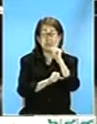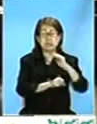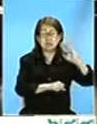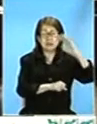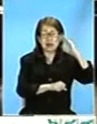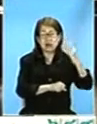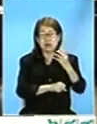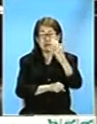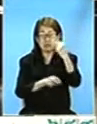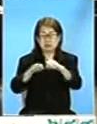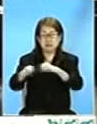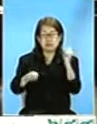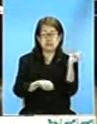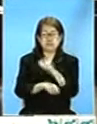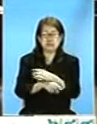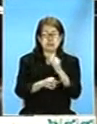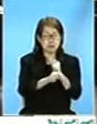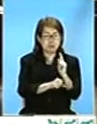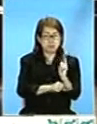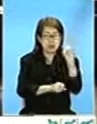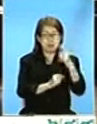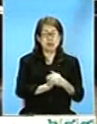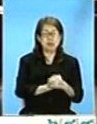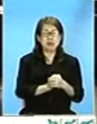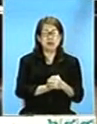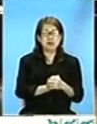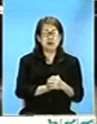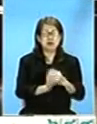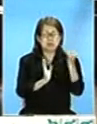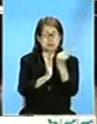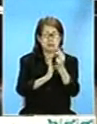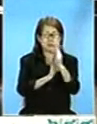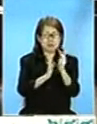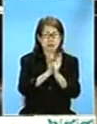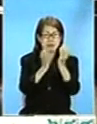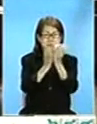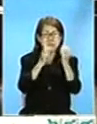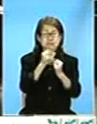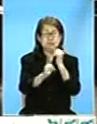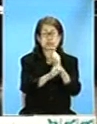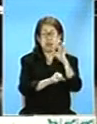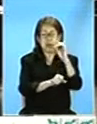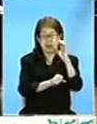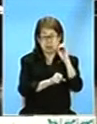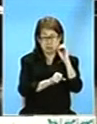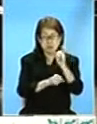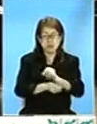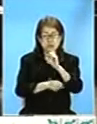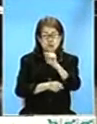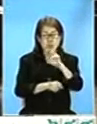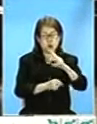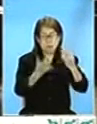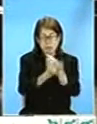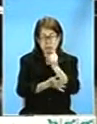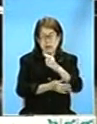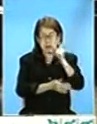ารล้มเลิกไปแล้วมาเขียนรัฐธรรมนูญฉบับนี้เนี่ยให้สวมาจาก2ทางวันนี้เรากำลังจะ